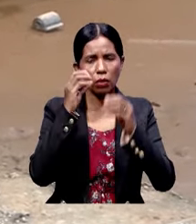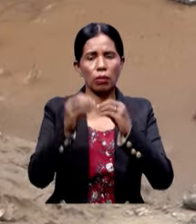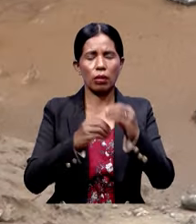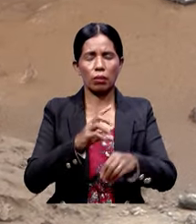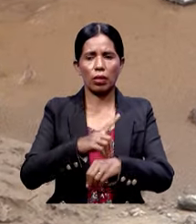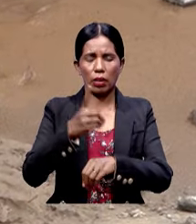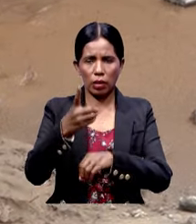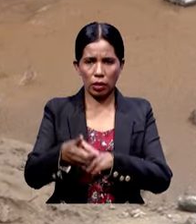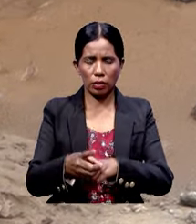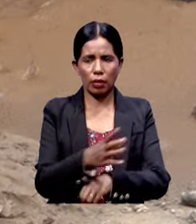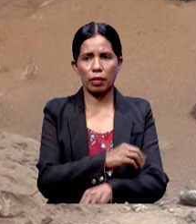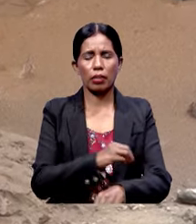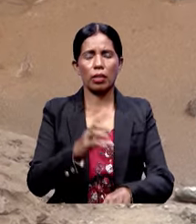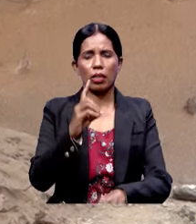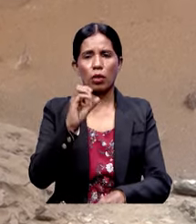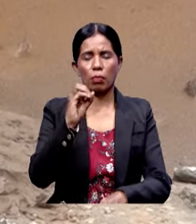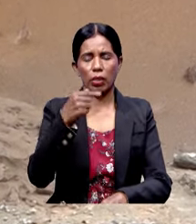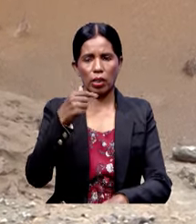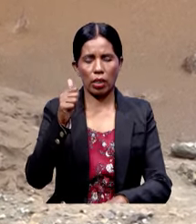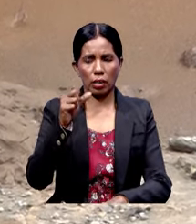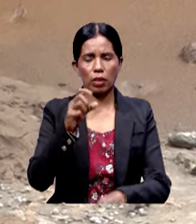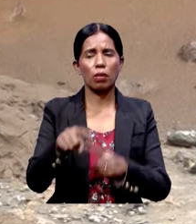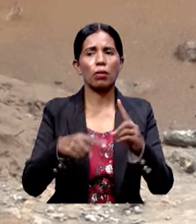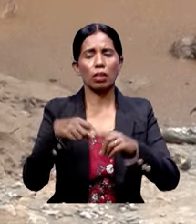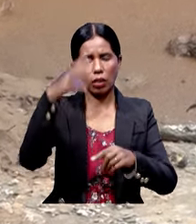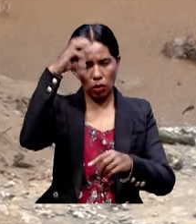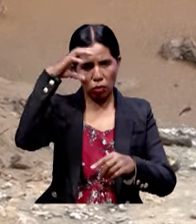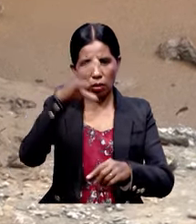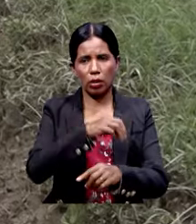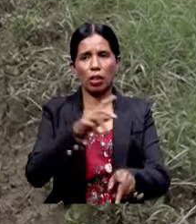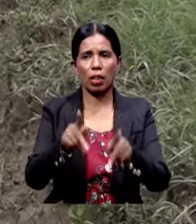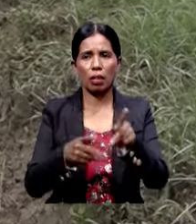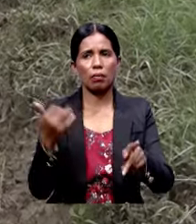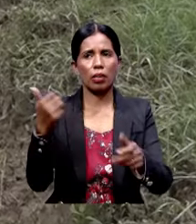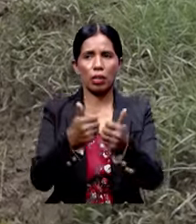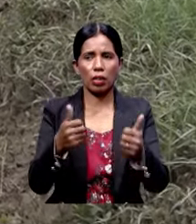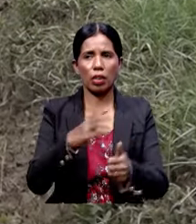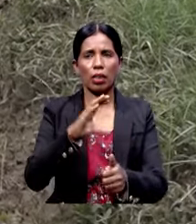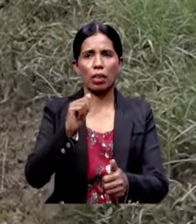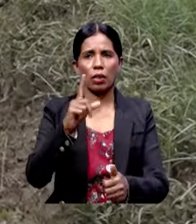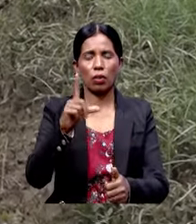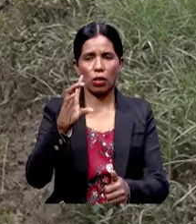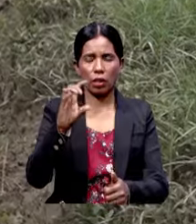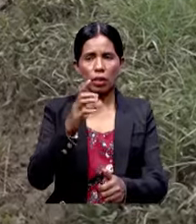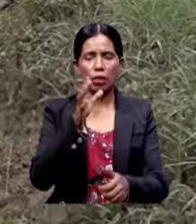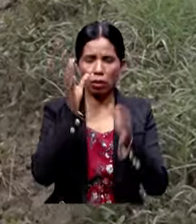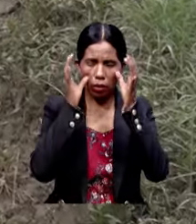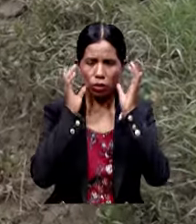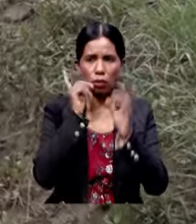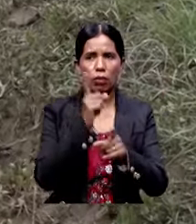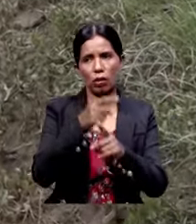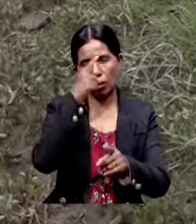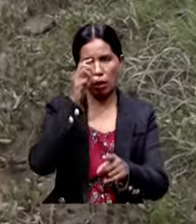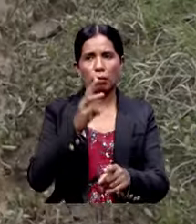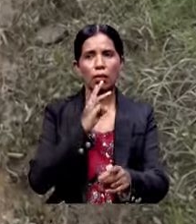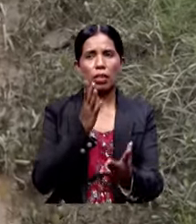inundasaun. Tu irabitante Domingas Ximenes banjira udan monurai komunidade ia are kai koli Tristi Tebes tamba be sempre tama